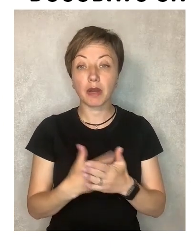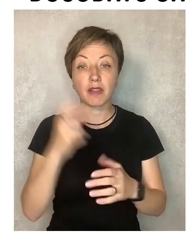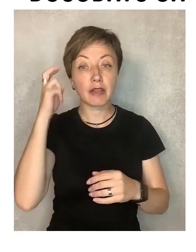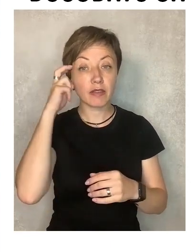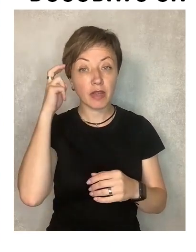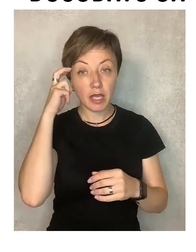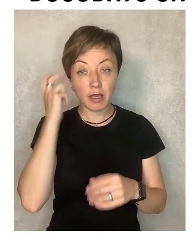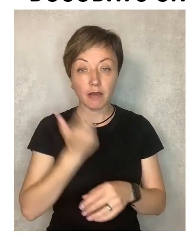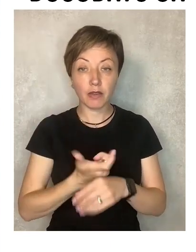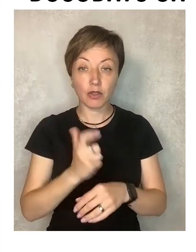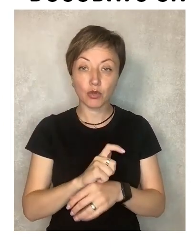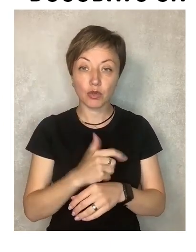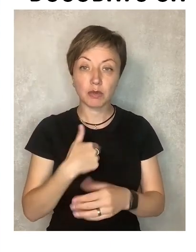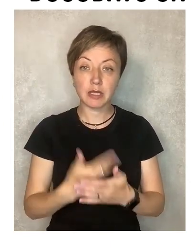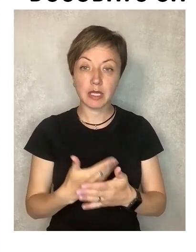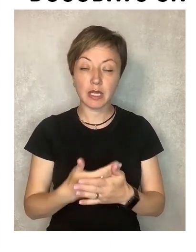дуже, мені здається,